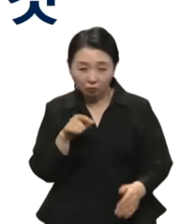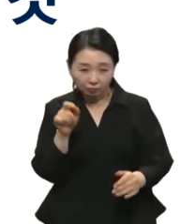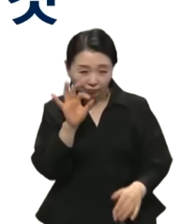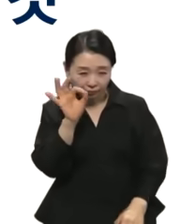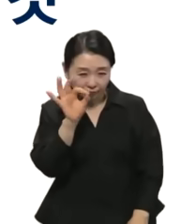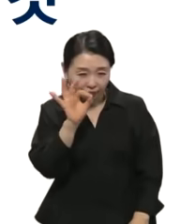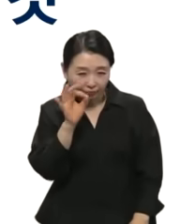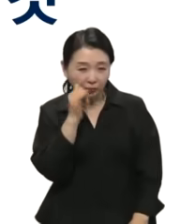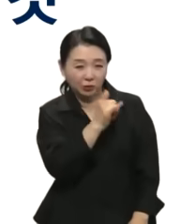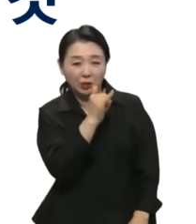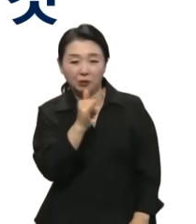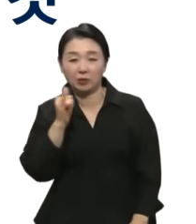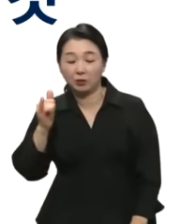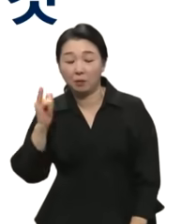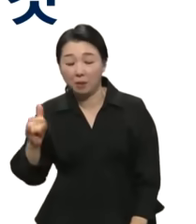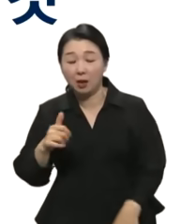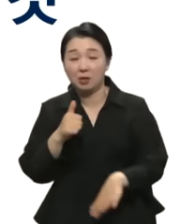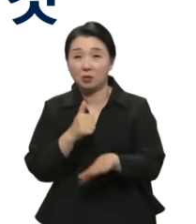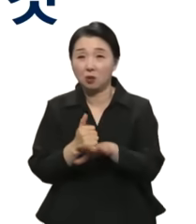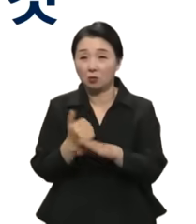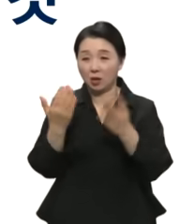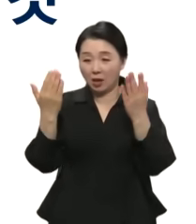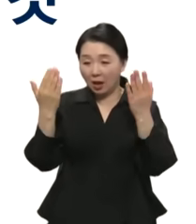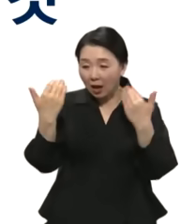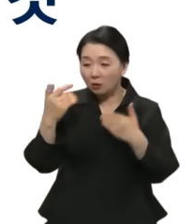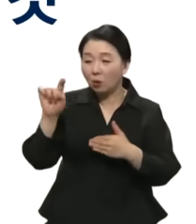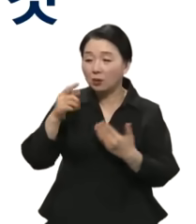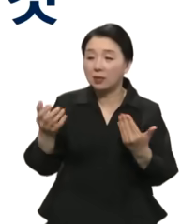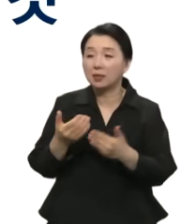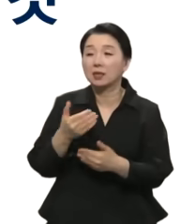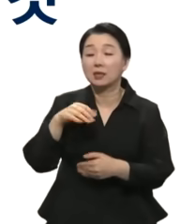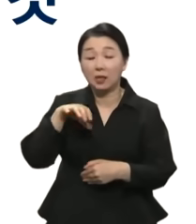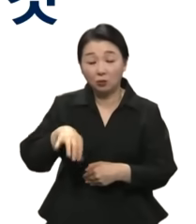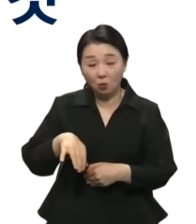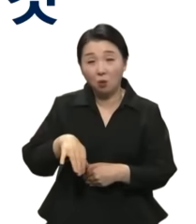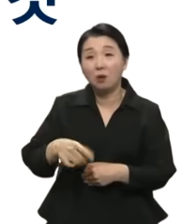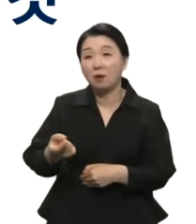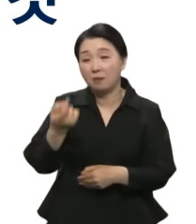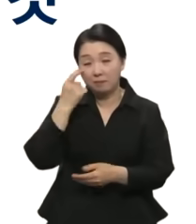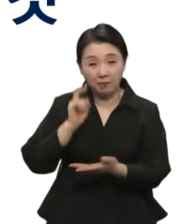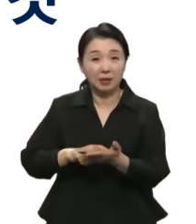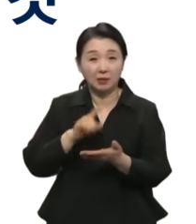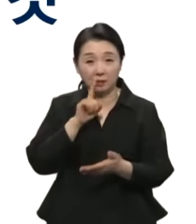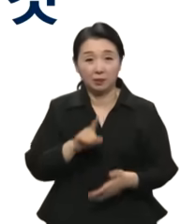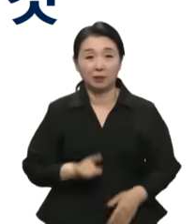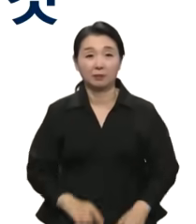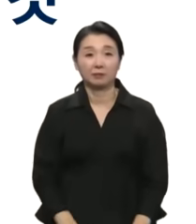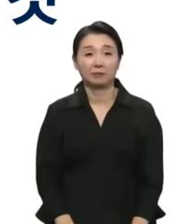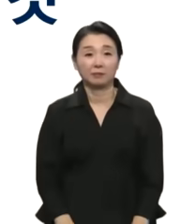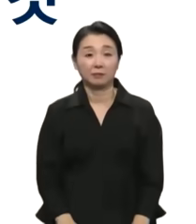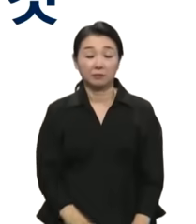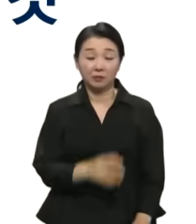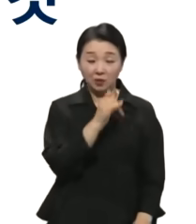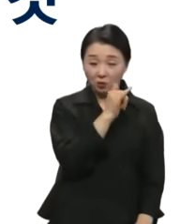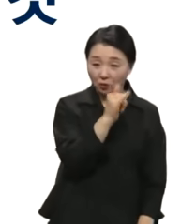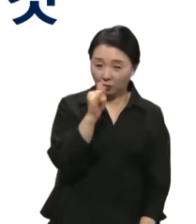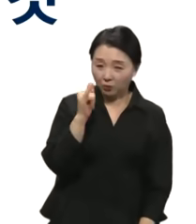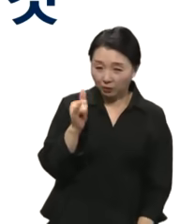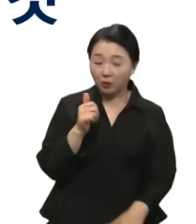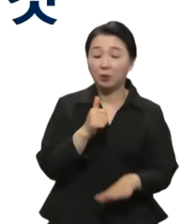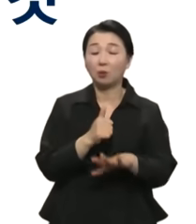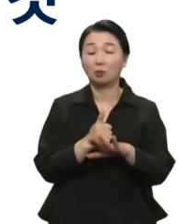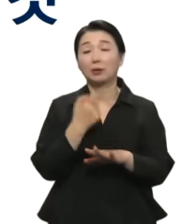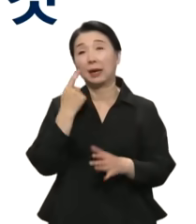전화를 통해서 선생님이 실제 언 학교에 근무하는지를 알아냈다 이런 식으로 좀 입장을 밝히고 있습니다 그래 전화 전화를 해 가면서 이제